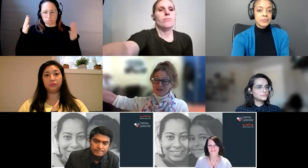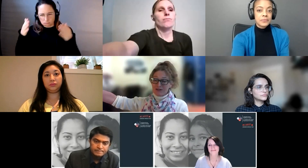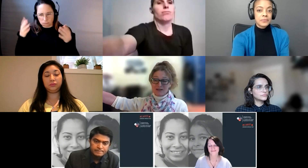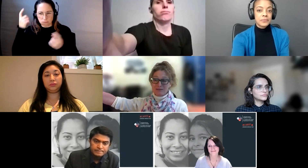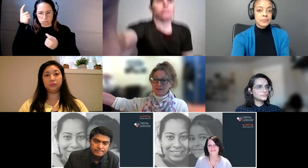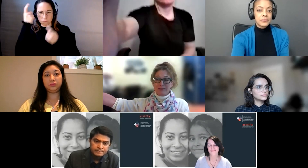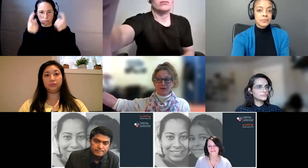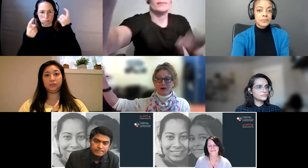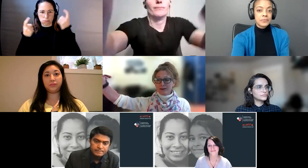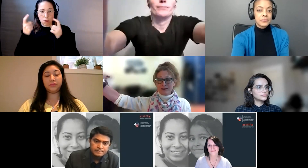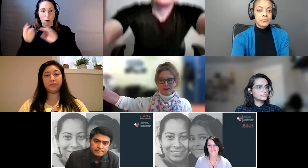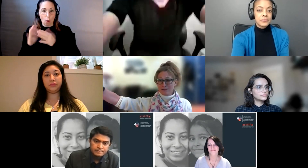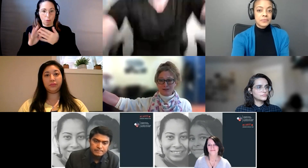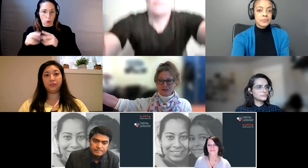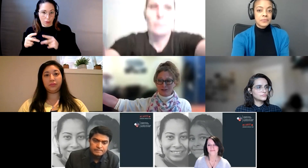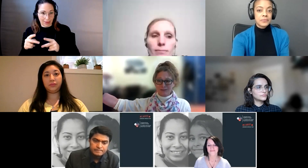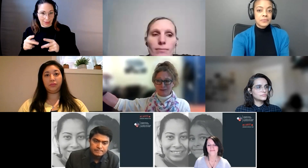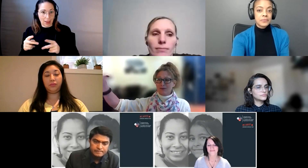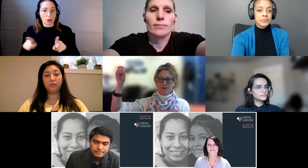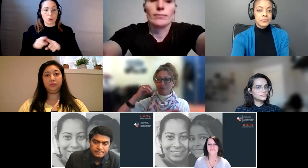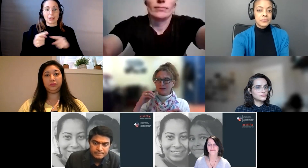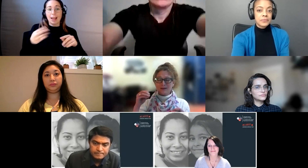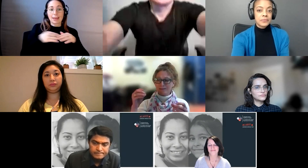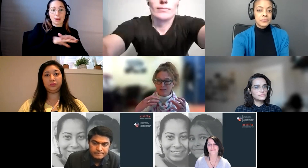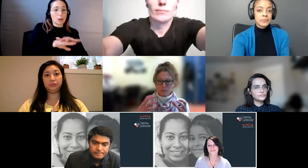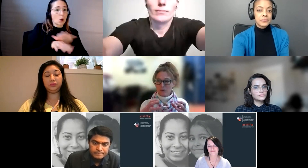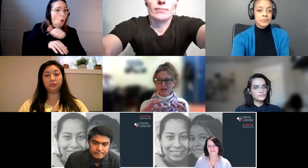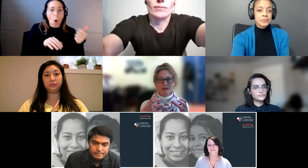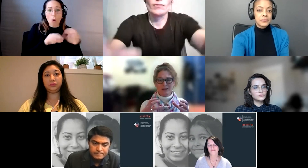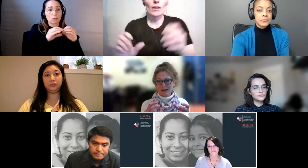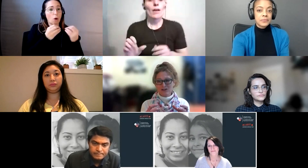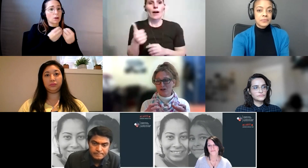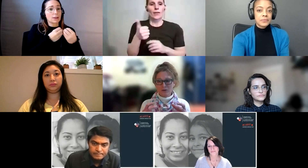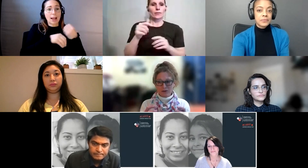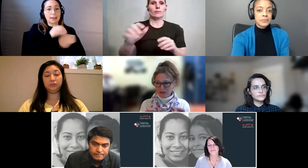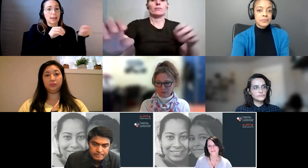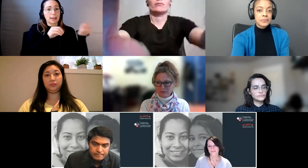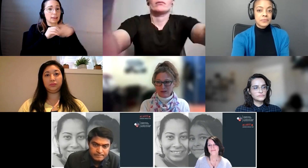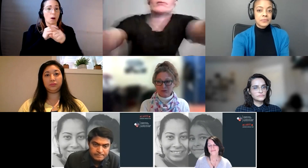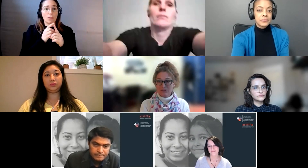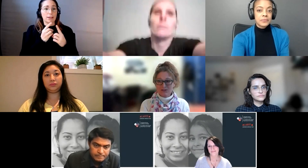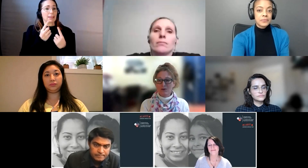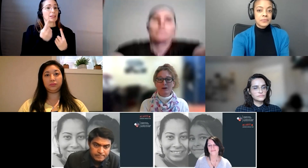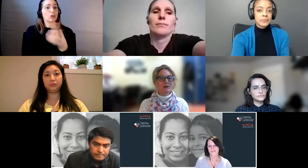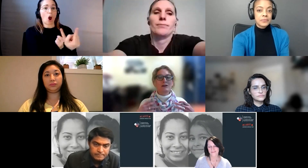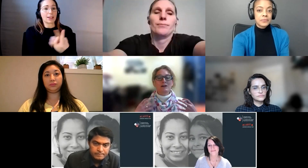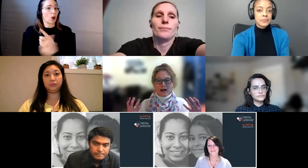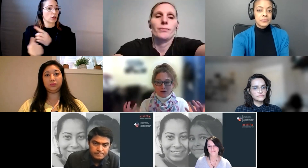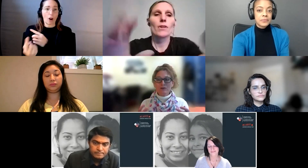la communauté, mais aussi l'intégration d'autres organisations. Elles ne sont pas toujours isolées. Donc, elles